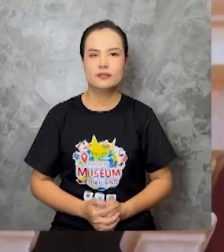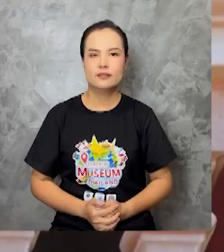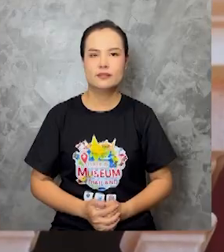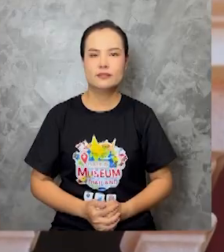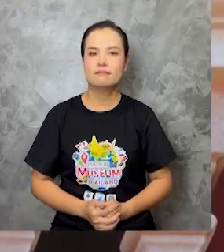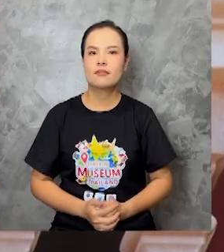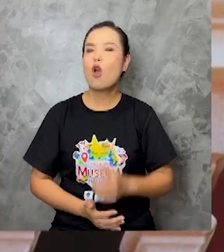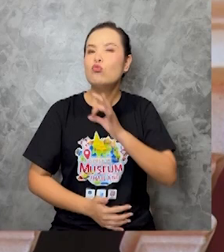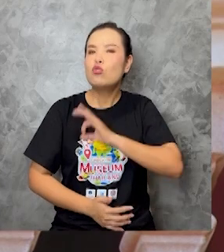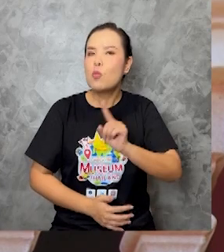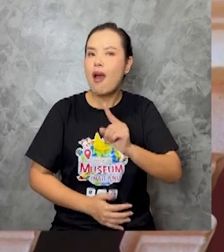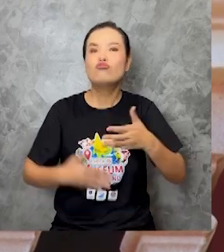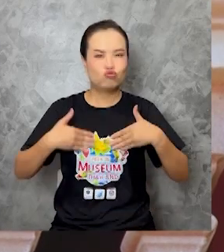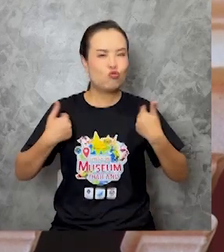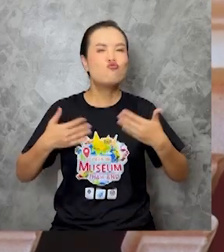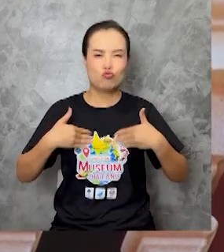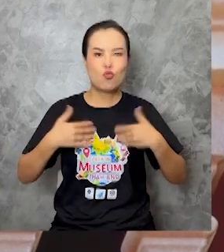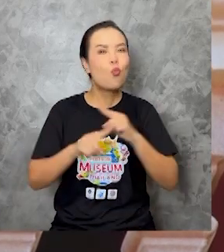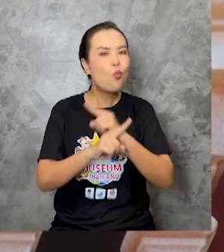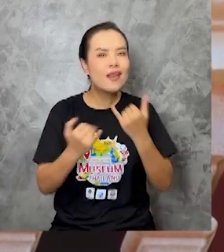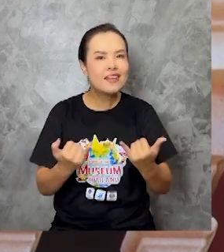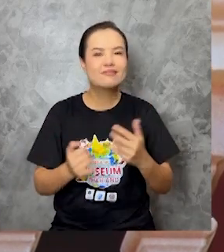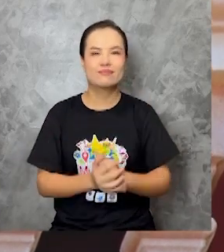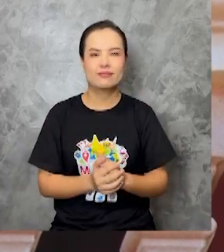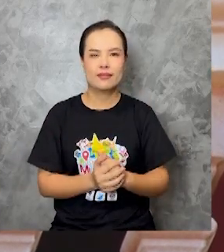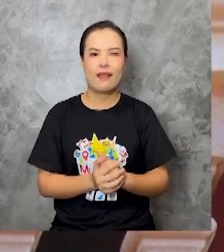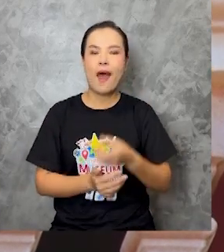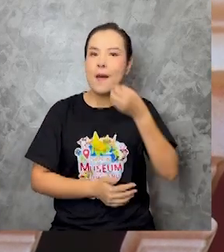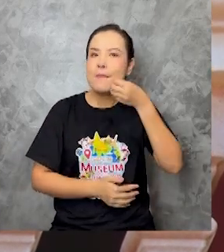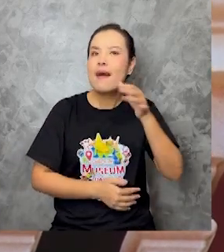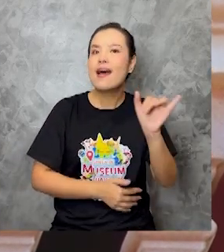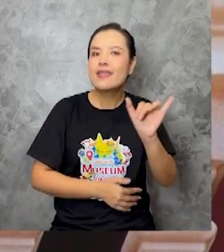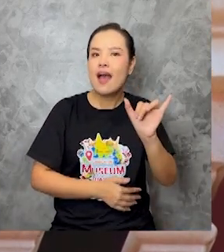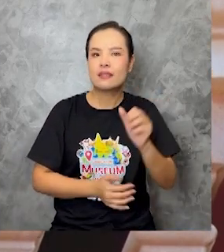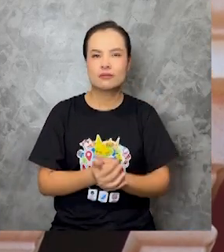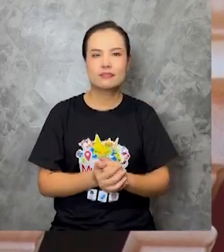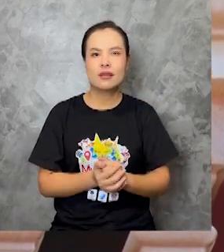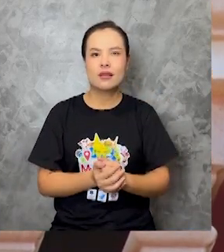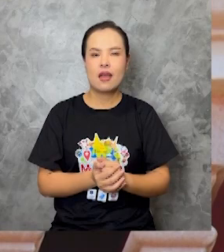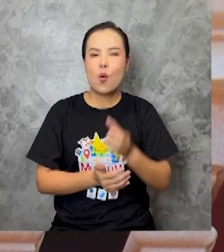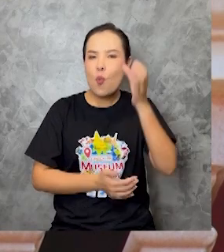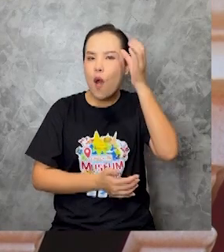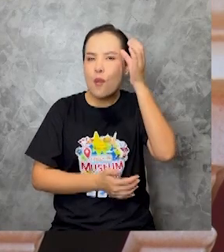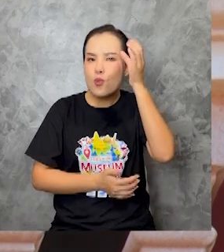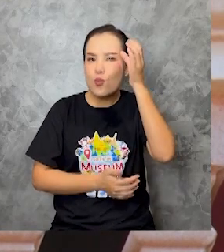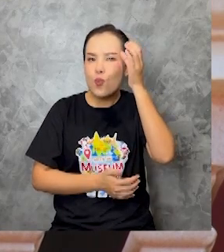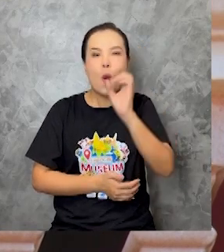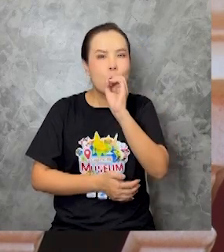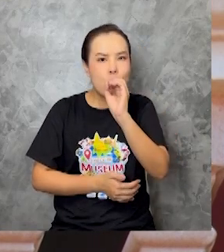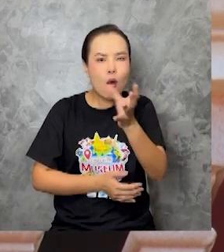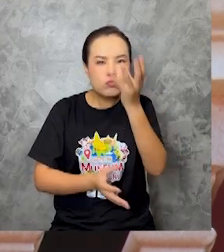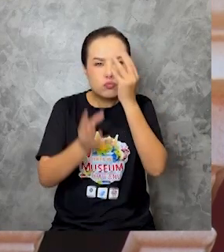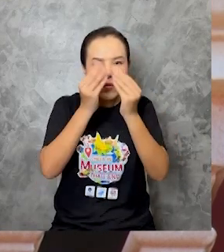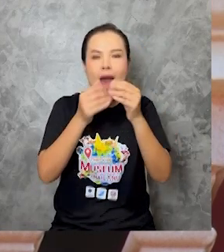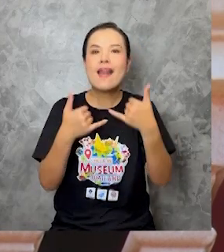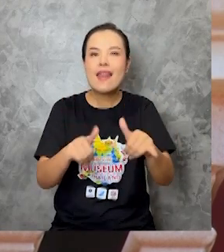เป็นยังไงบ้างคะวันนี้สนุกไหม สนุกมากค่ะ แต่ว่าก่อนที่เราจะจากกันไปนะคะนิวมีความรู้เล็กๆน้อยๆค่ะเกี่ยวกับการเรียนรู้การ